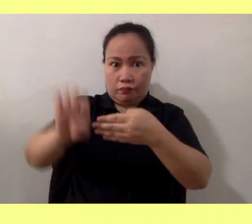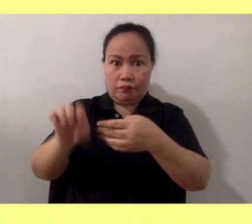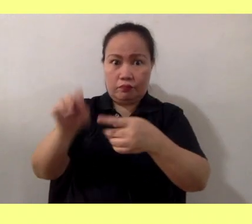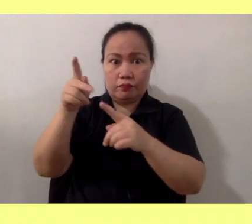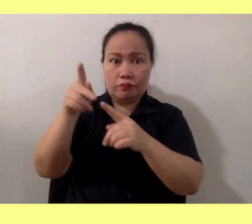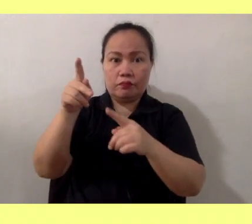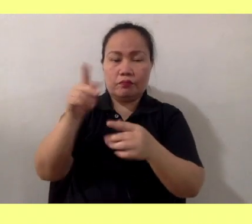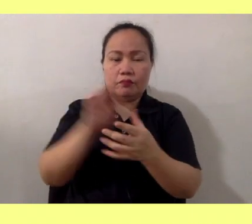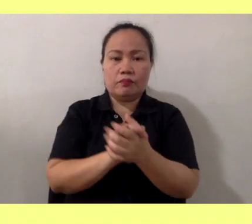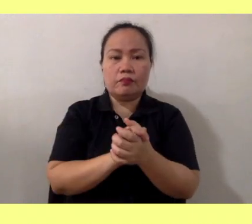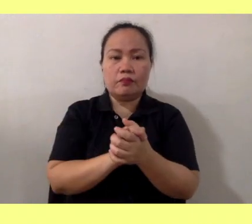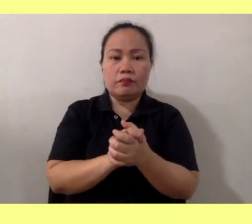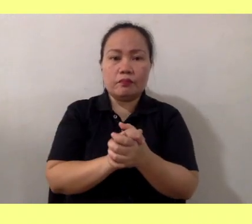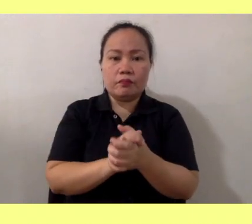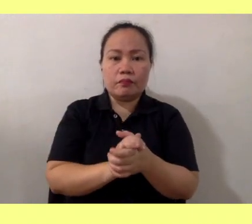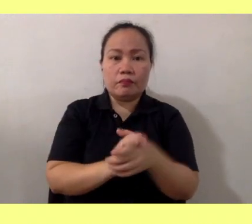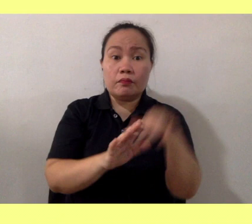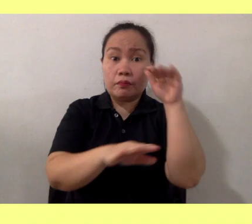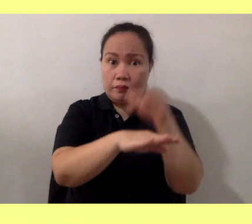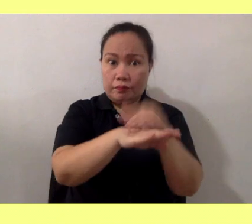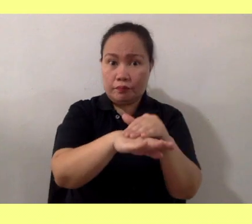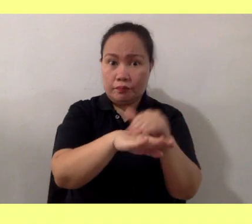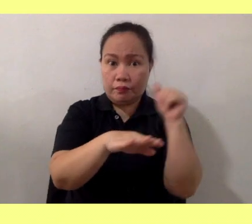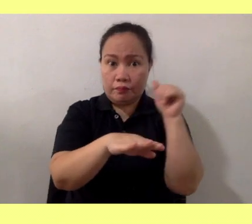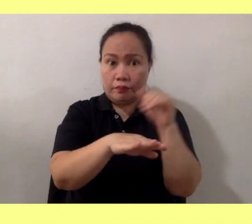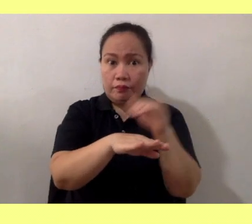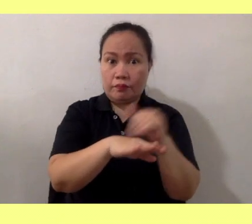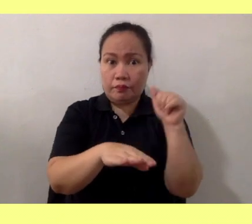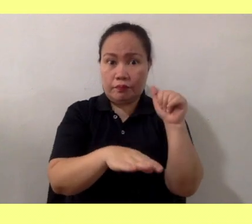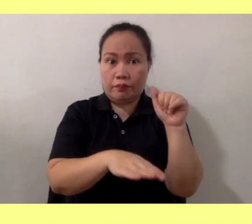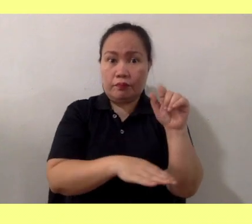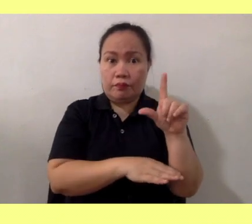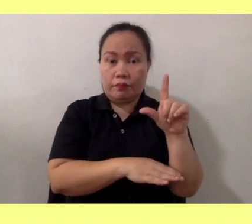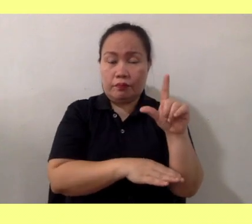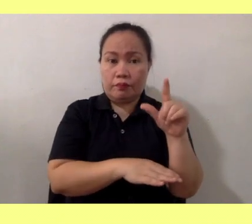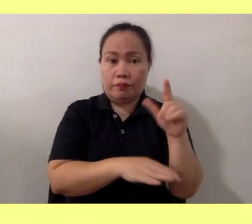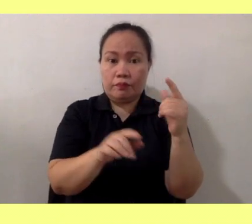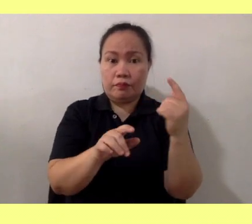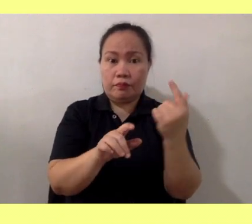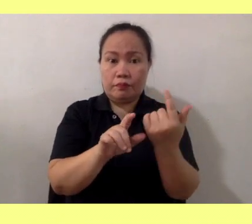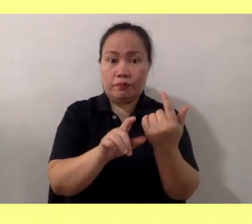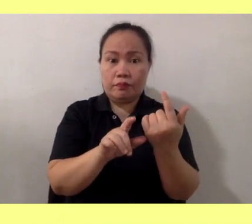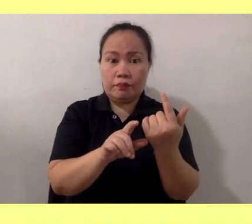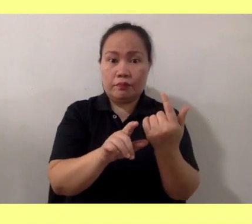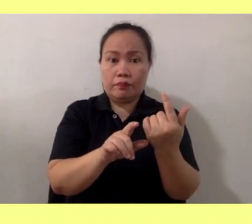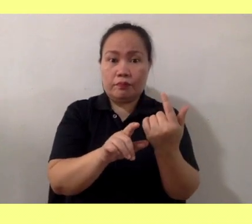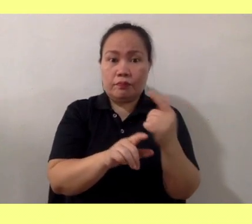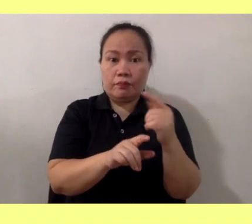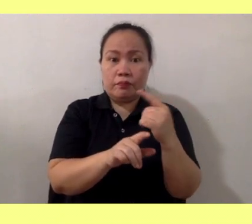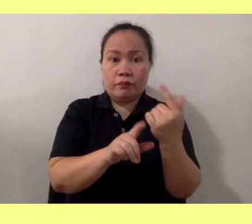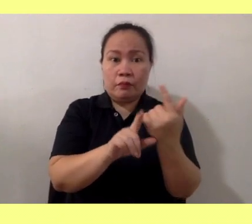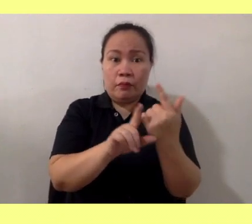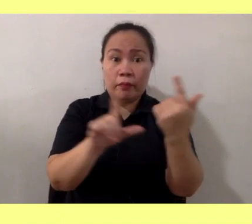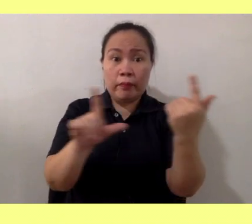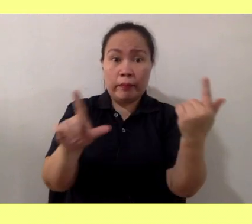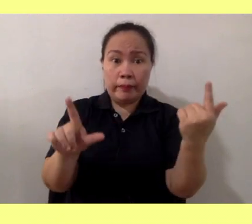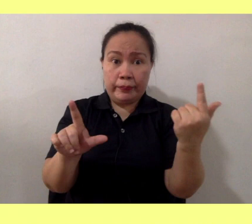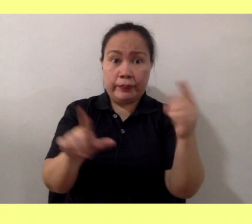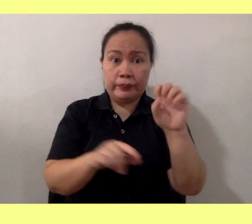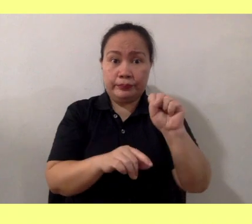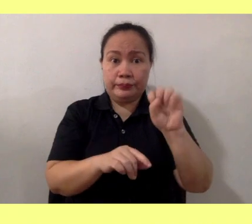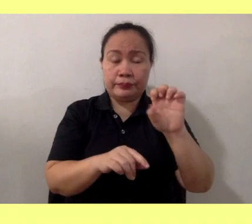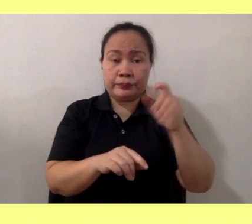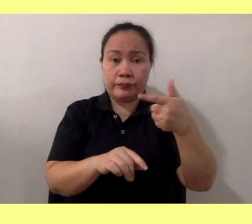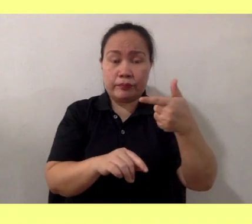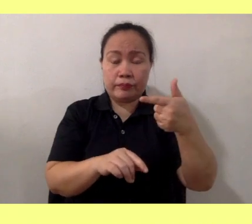So, the line segment may be called, so ito po ay pwede nating pangalanan na line segment AB